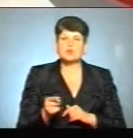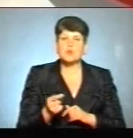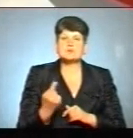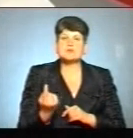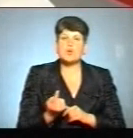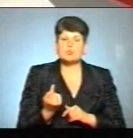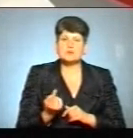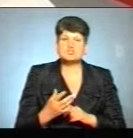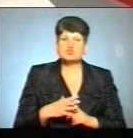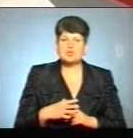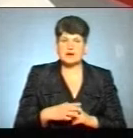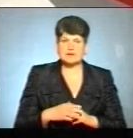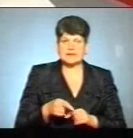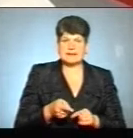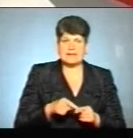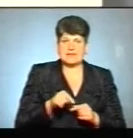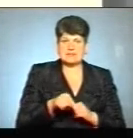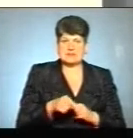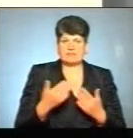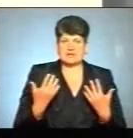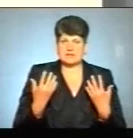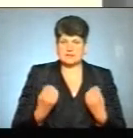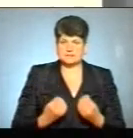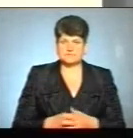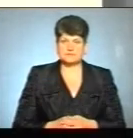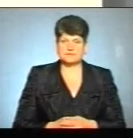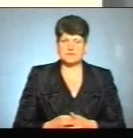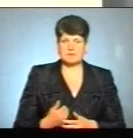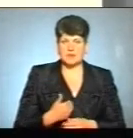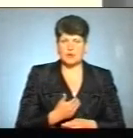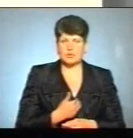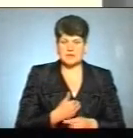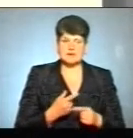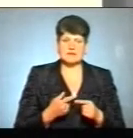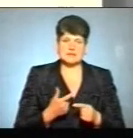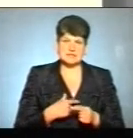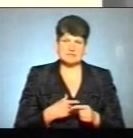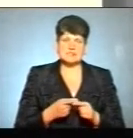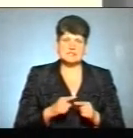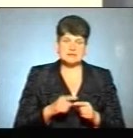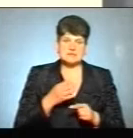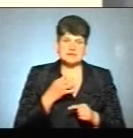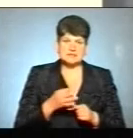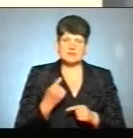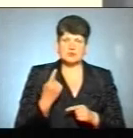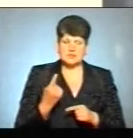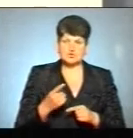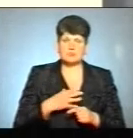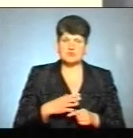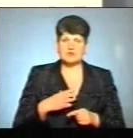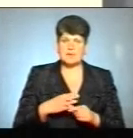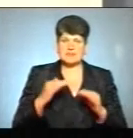області чекати на прийдешні вихідні? Ну, ми хотіли себе всім сказати одне, що ми чекаємо на